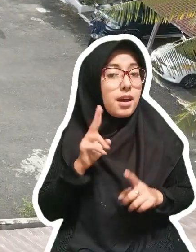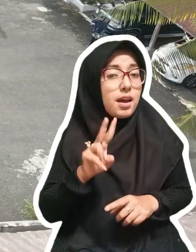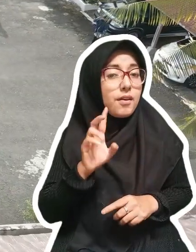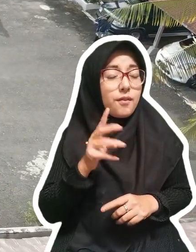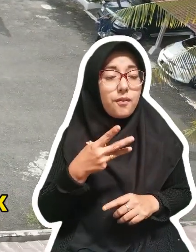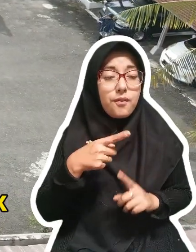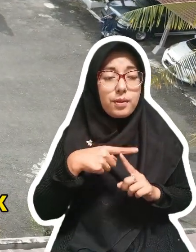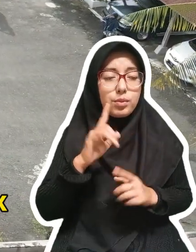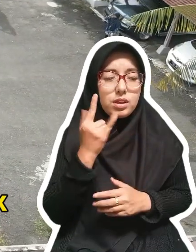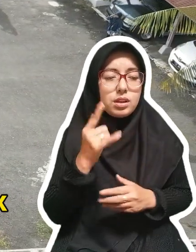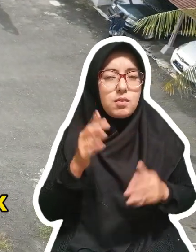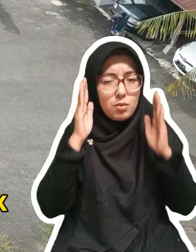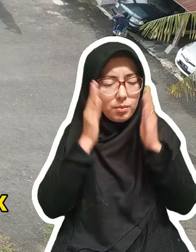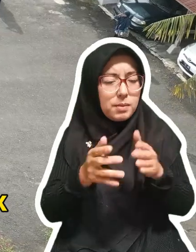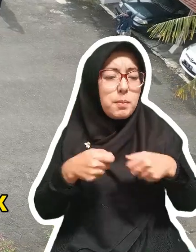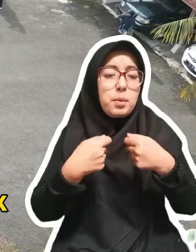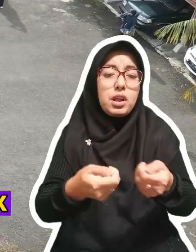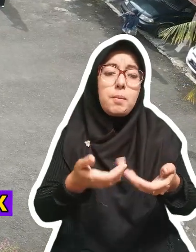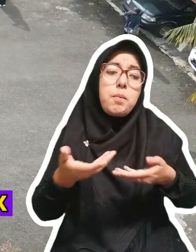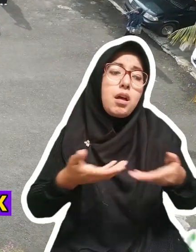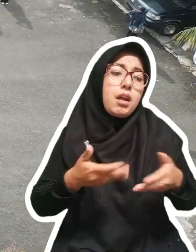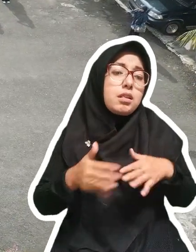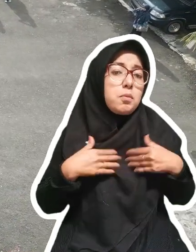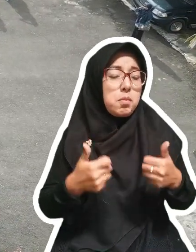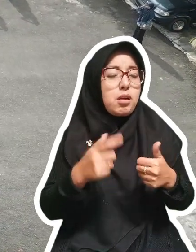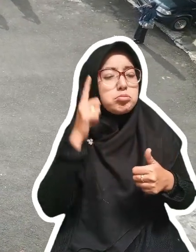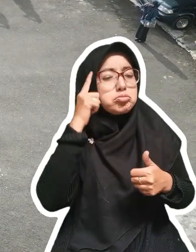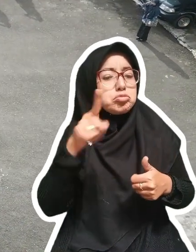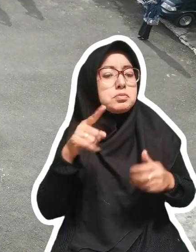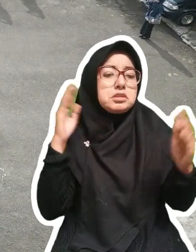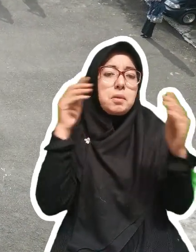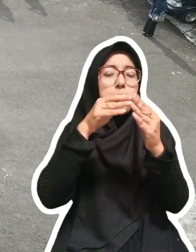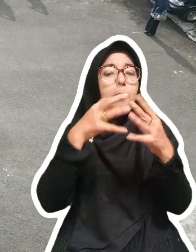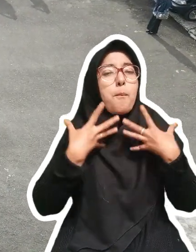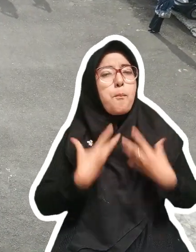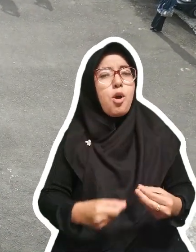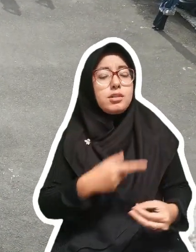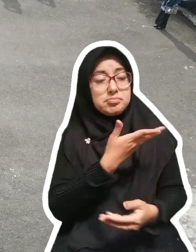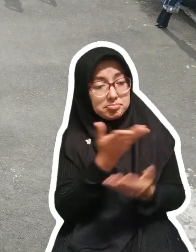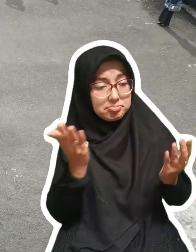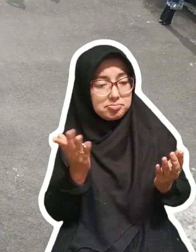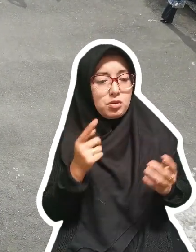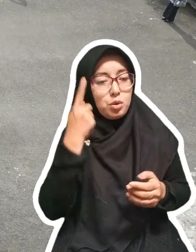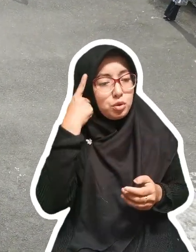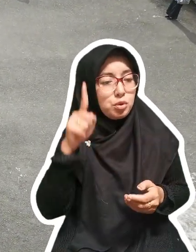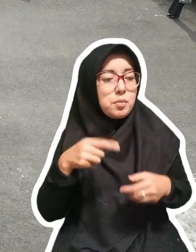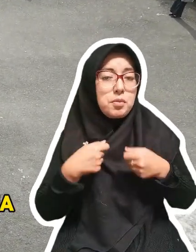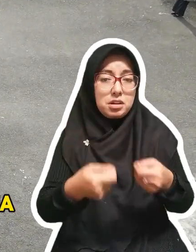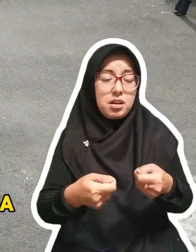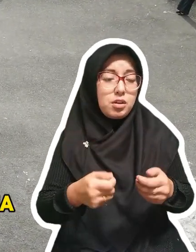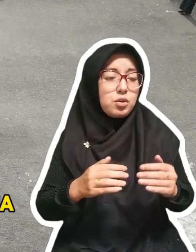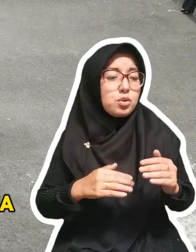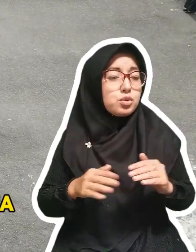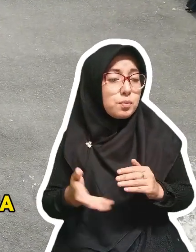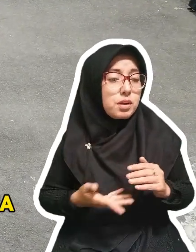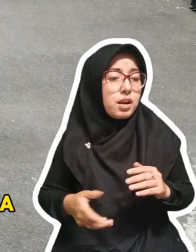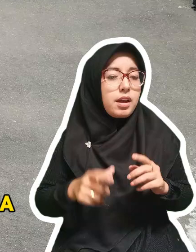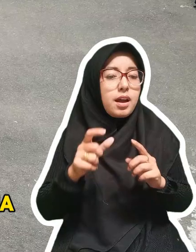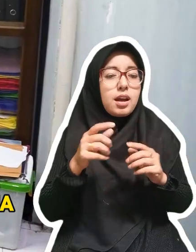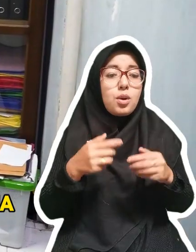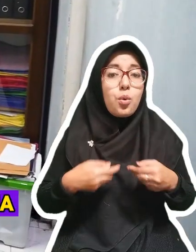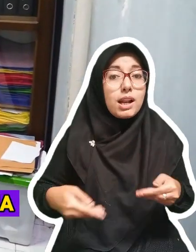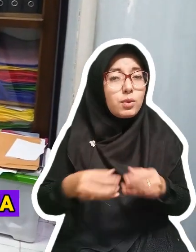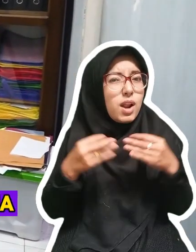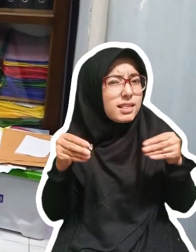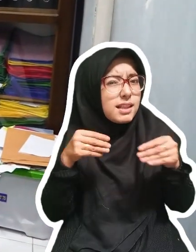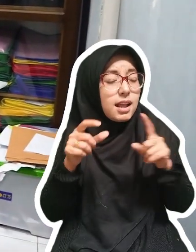BVET Bukit Tinggi berkomitmen memberikan pelayanan terbaik demi tercapainya kepuasan pelanggan dengan selalu berusaha meningkatkan kualitas sumber